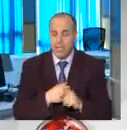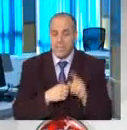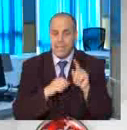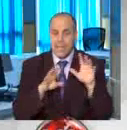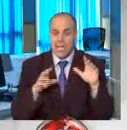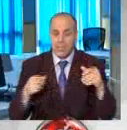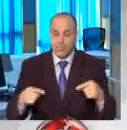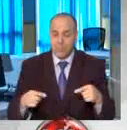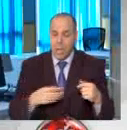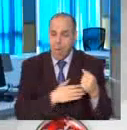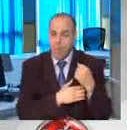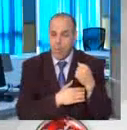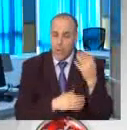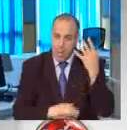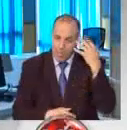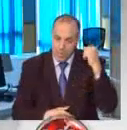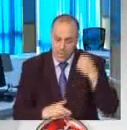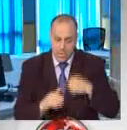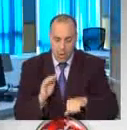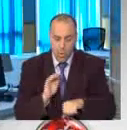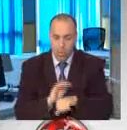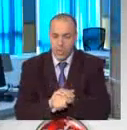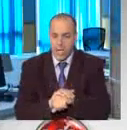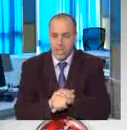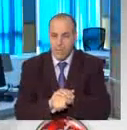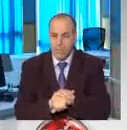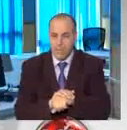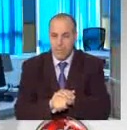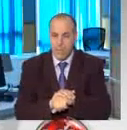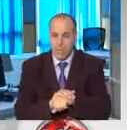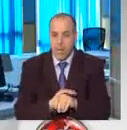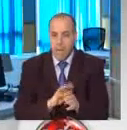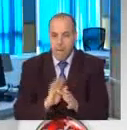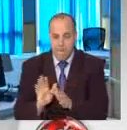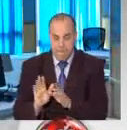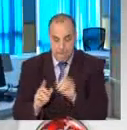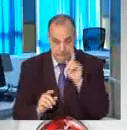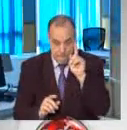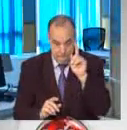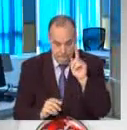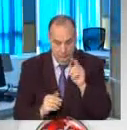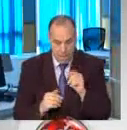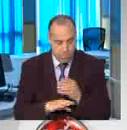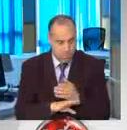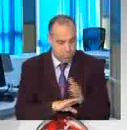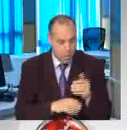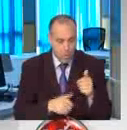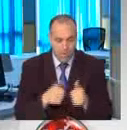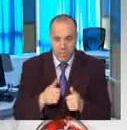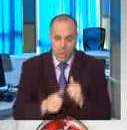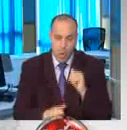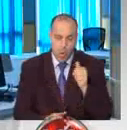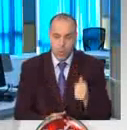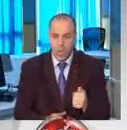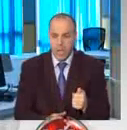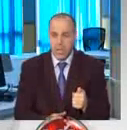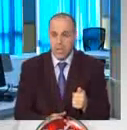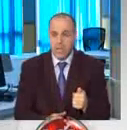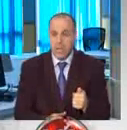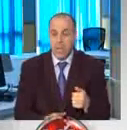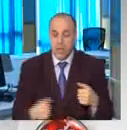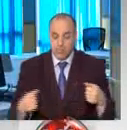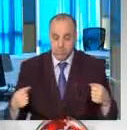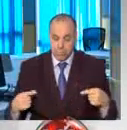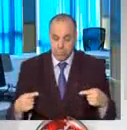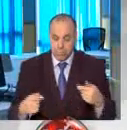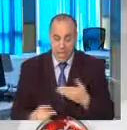19 لبطولة الرابطة المحترفة الأولى لكرة القدم، والتي ستكتمل منافساتها غدا، وسيواجه